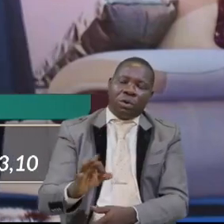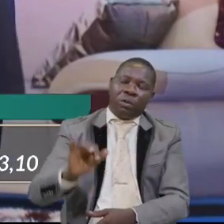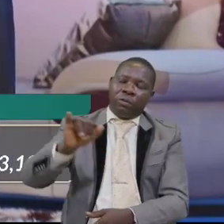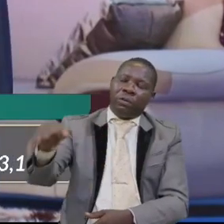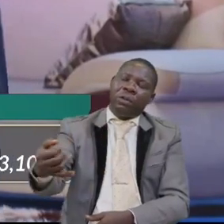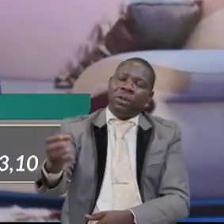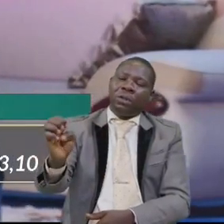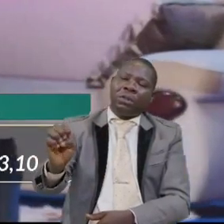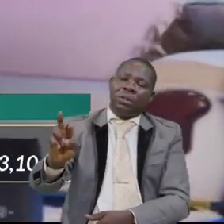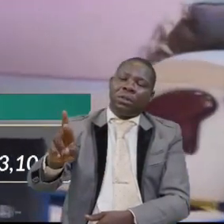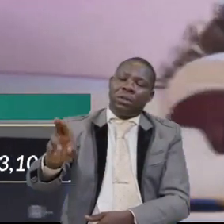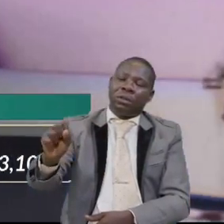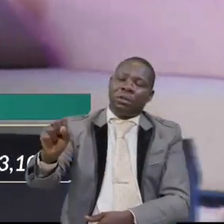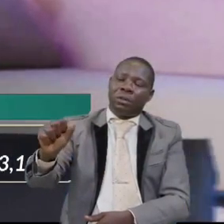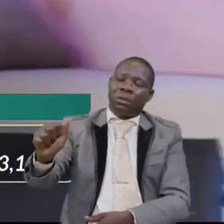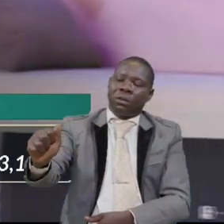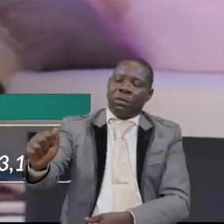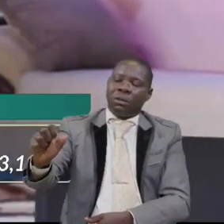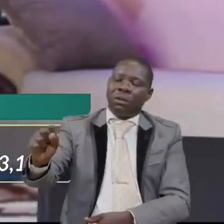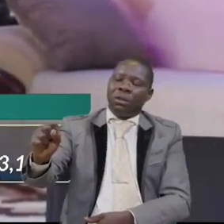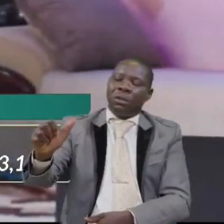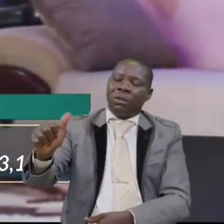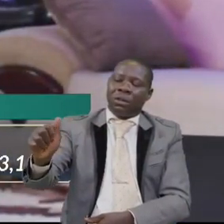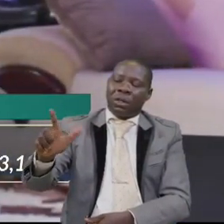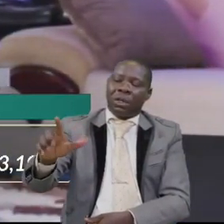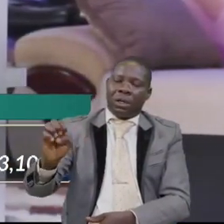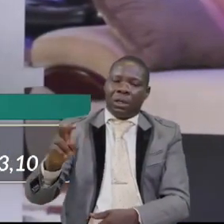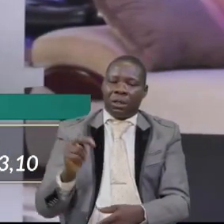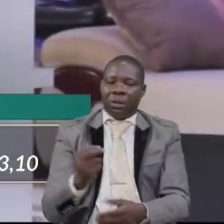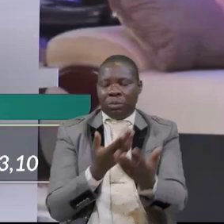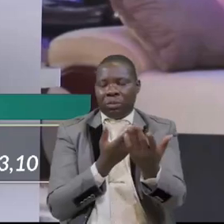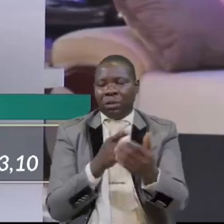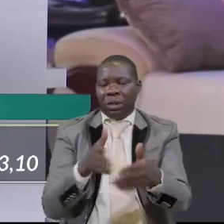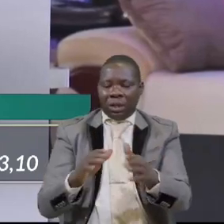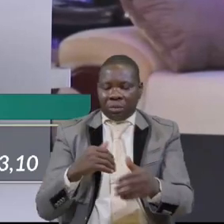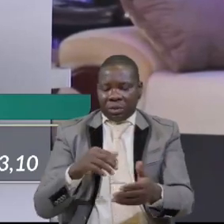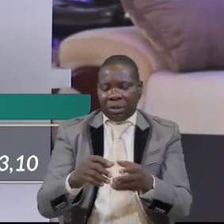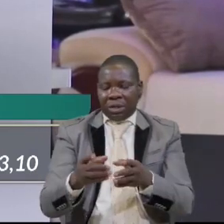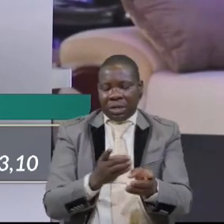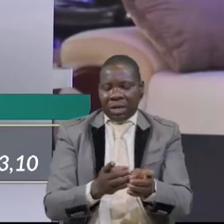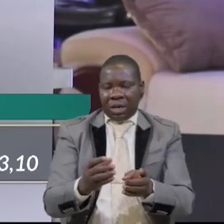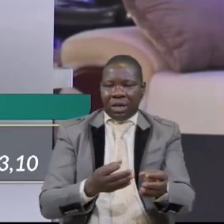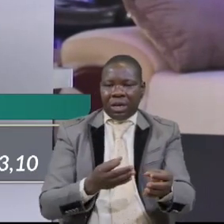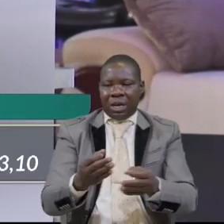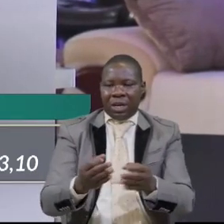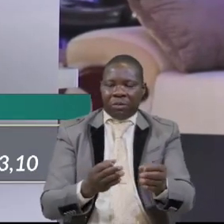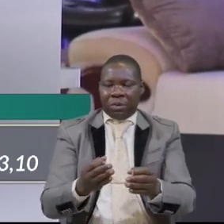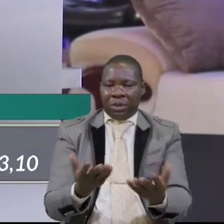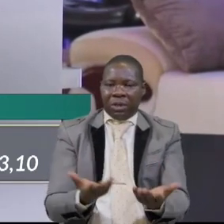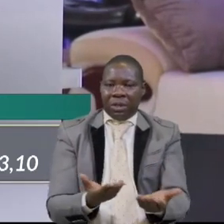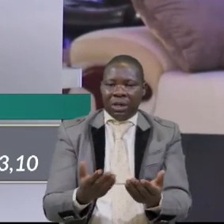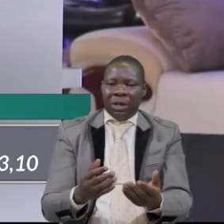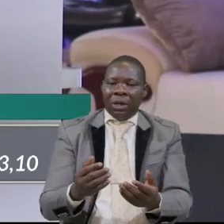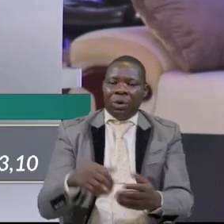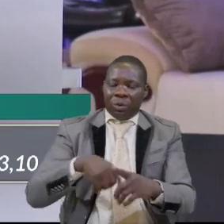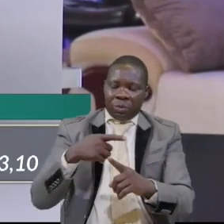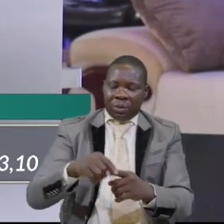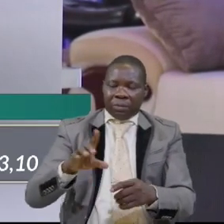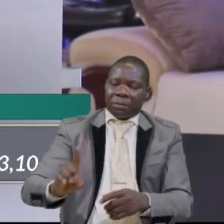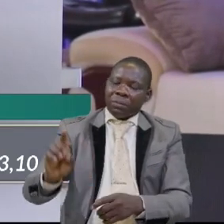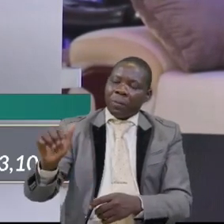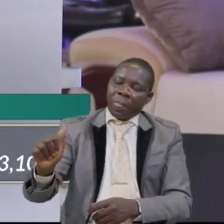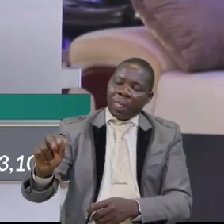Voyez, faisons un peu de calcul ici. Daniel, quand il est allé en Babylone, il était un adolescent,